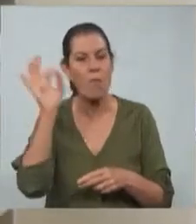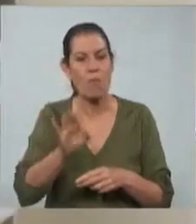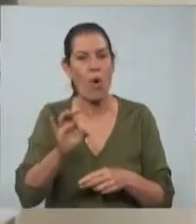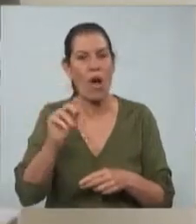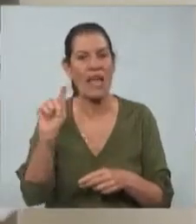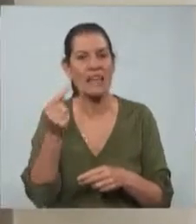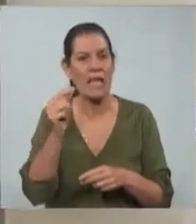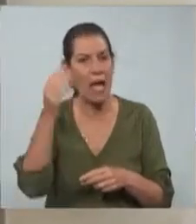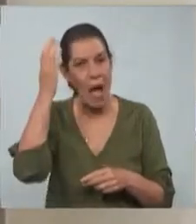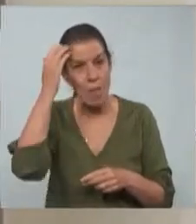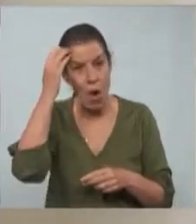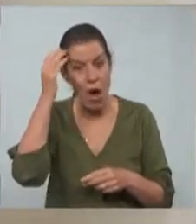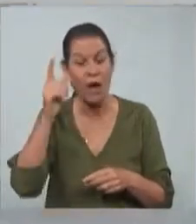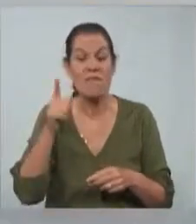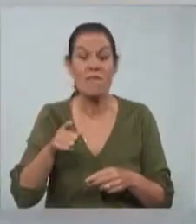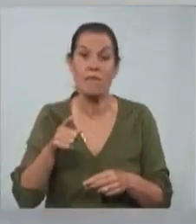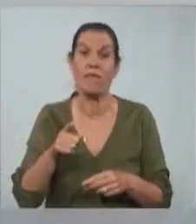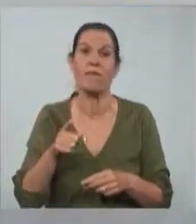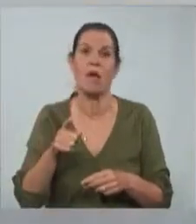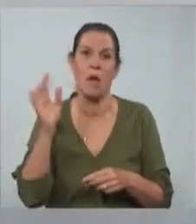לפגיעה בתפקודי המוח.